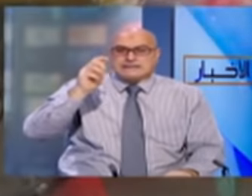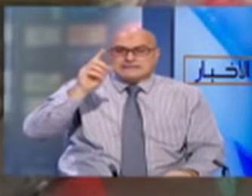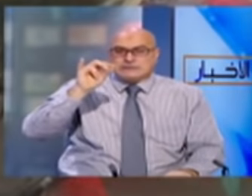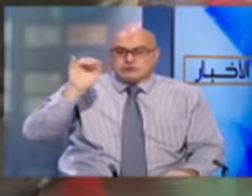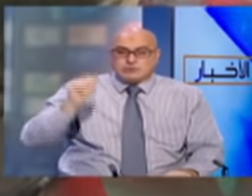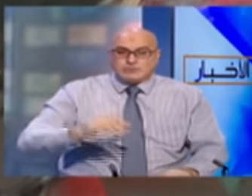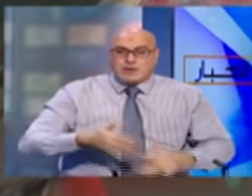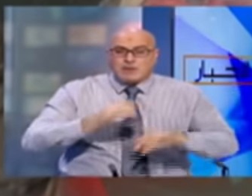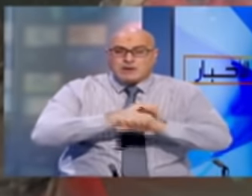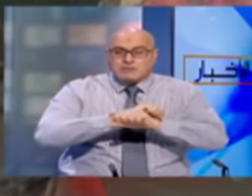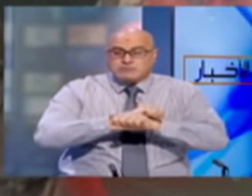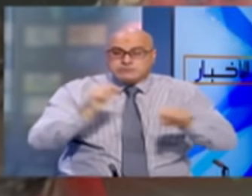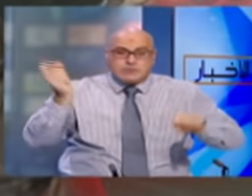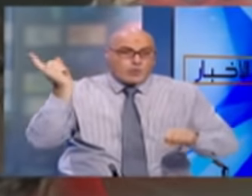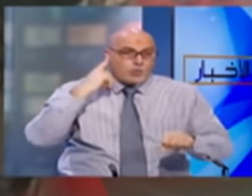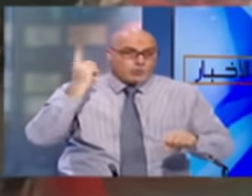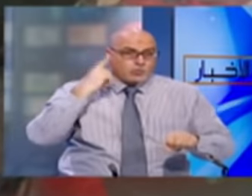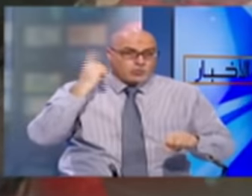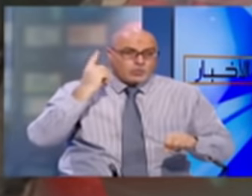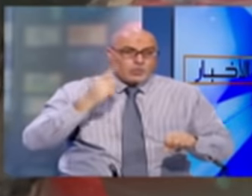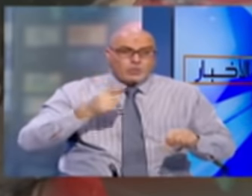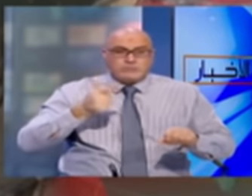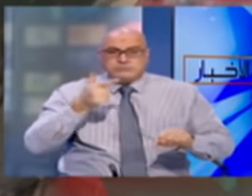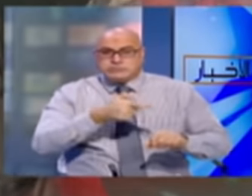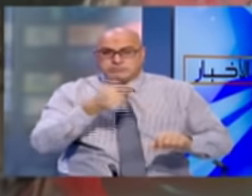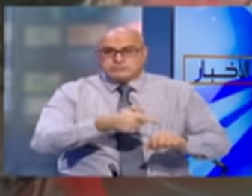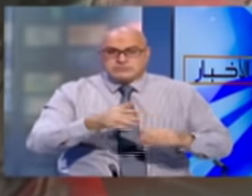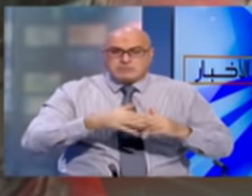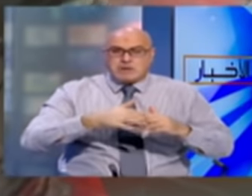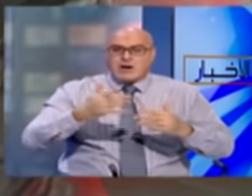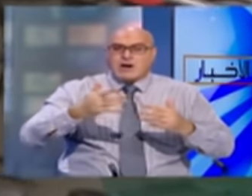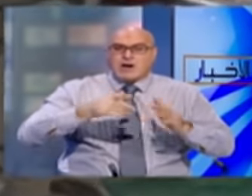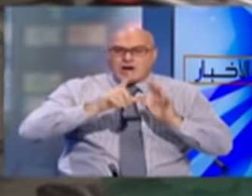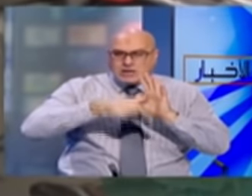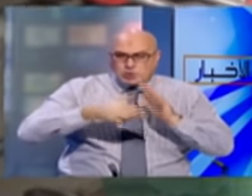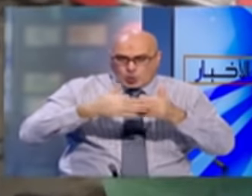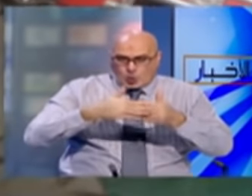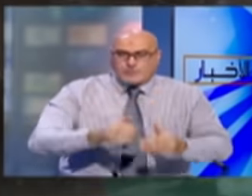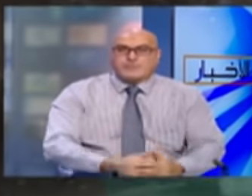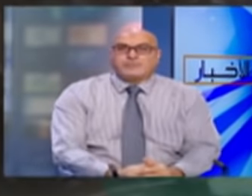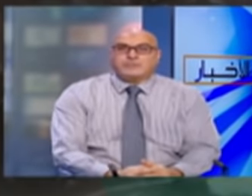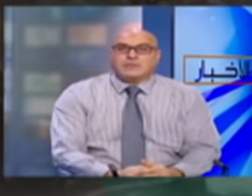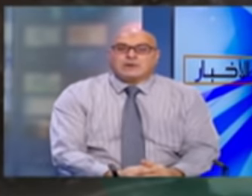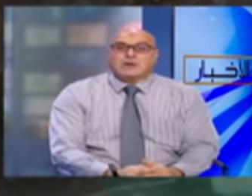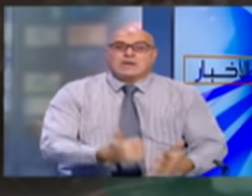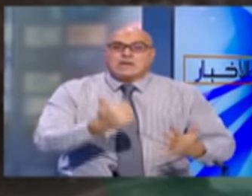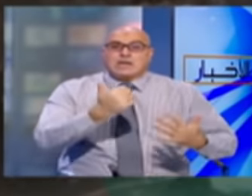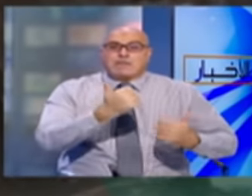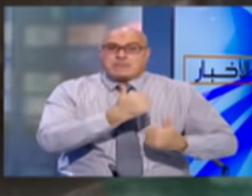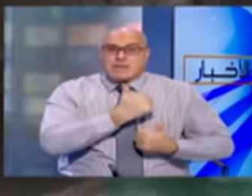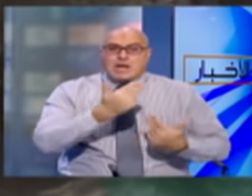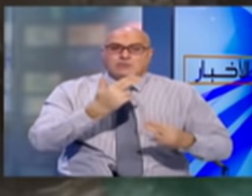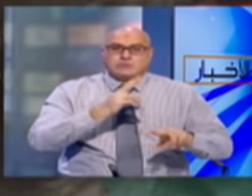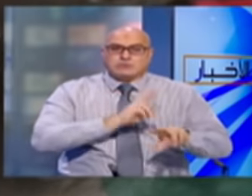الانفجار إطلاق نار في محيط المطعم. هذا وفور وقوع الحادث قامت قوات الأمن